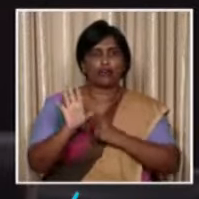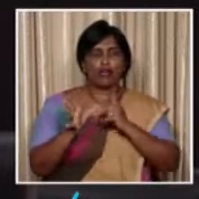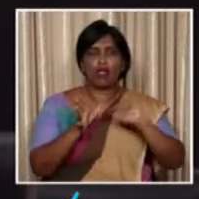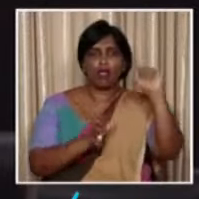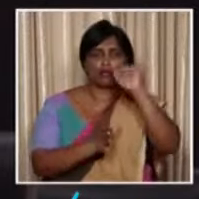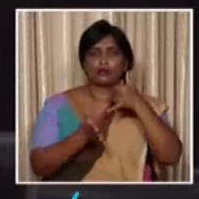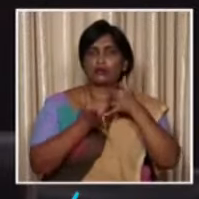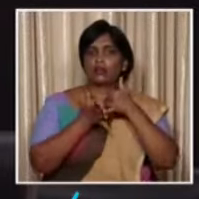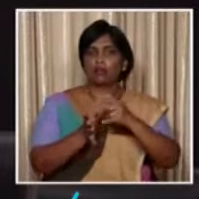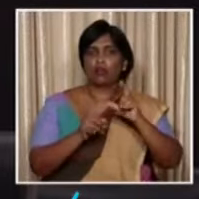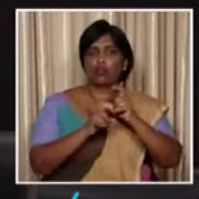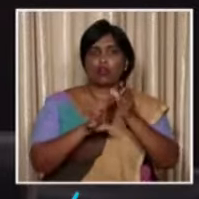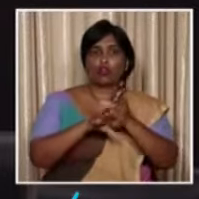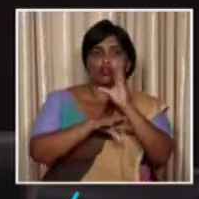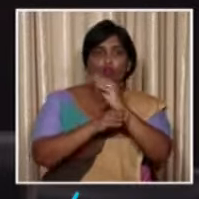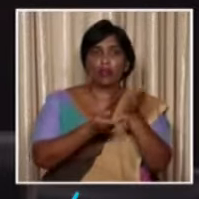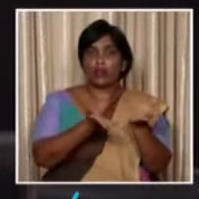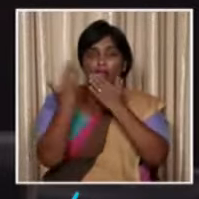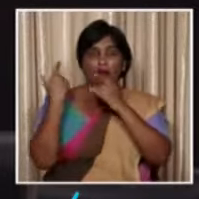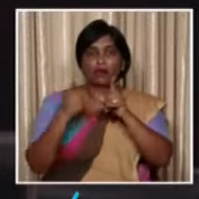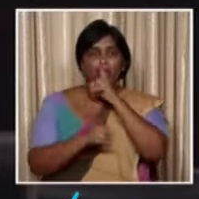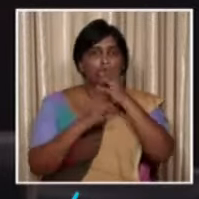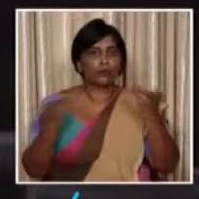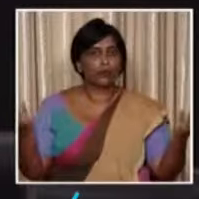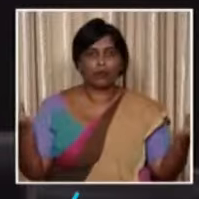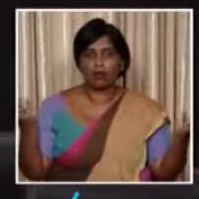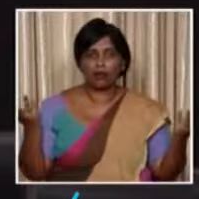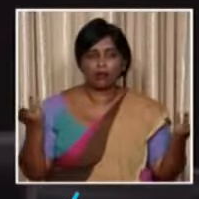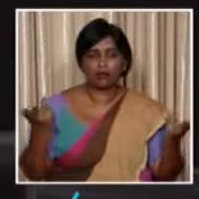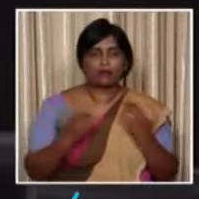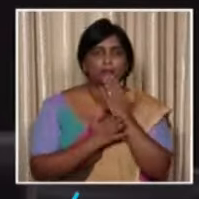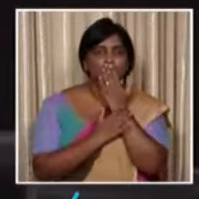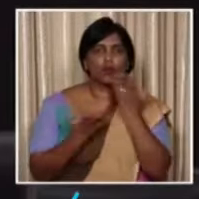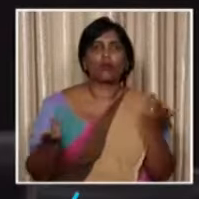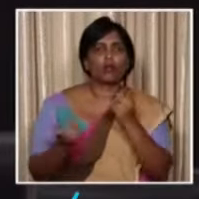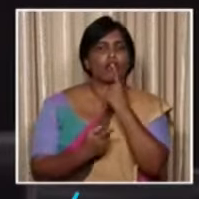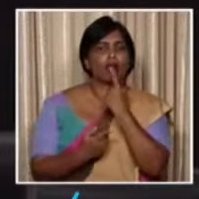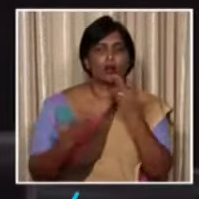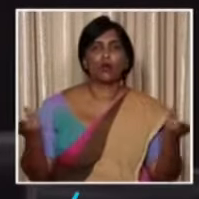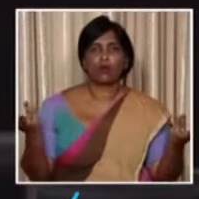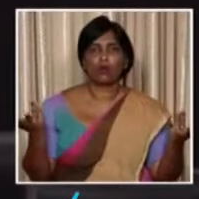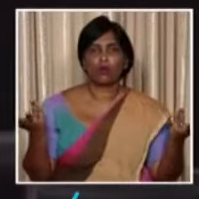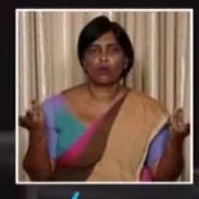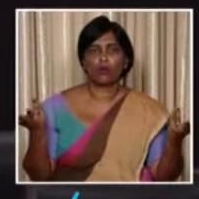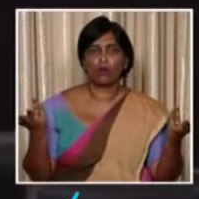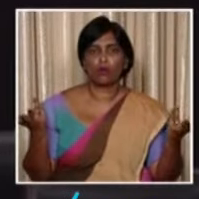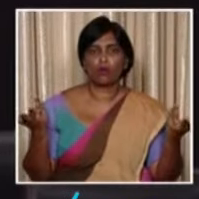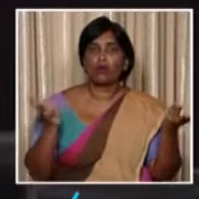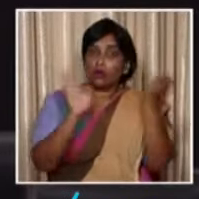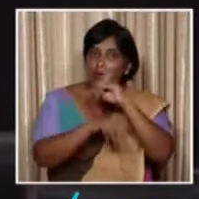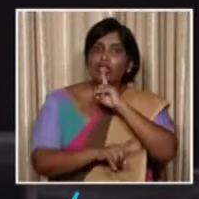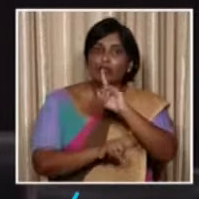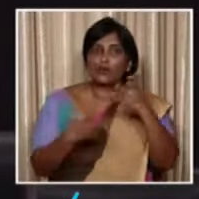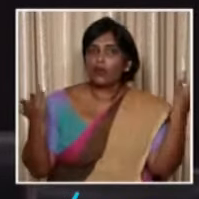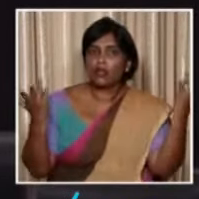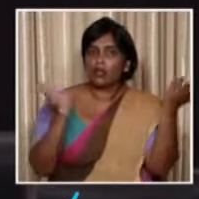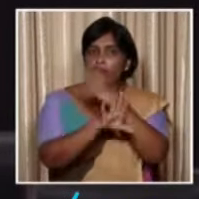ආසියානු කුසලානේ ඩුබායි වලට යද්දී අය. ඒ අයගේ කටේ වෙලා කොහෙද තිබ්බේ? ඒ වෙලෙක කතා කරන්න